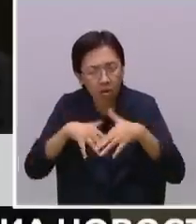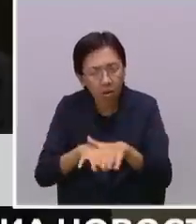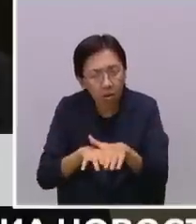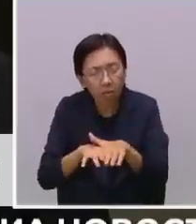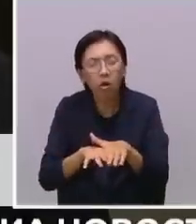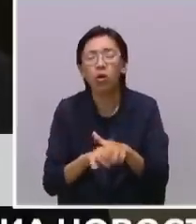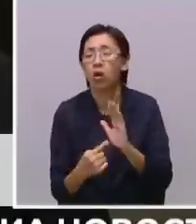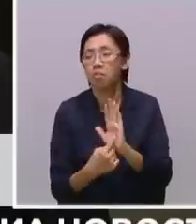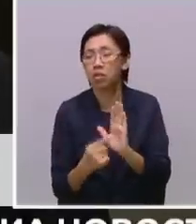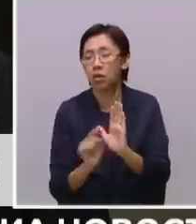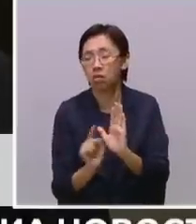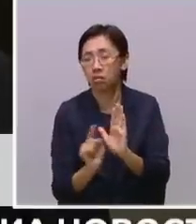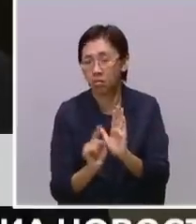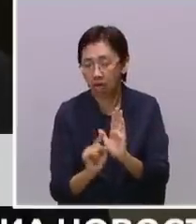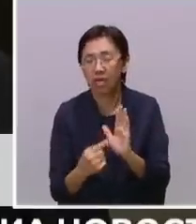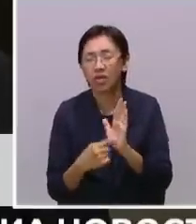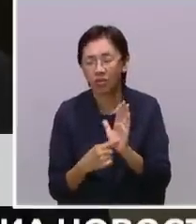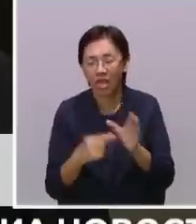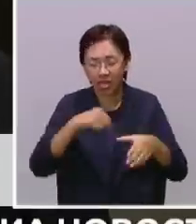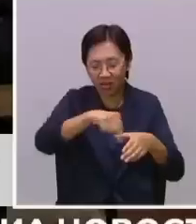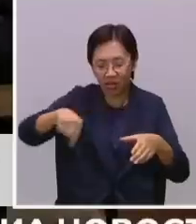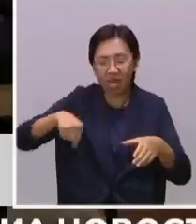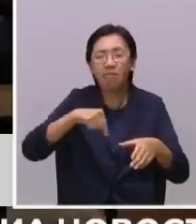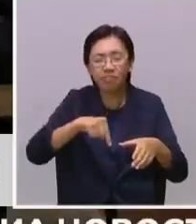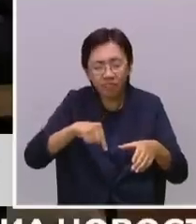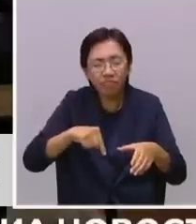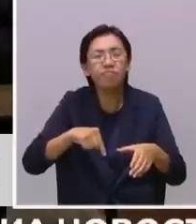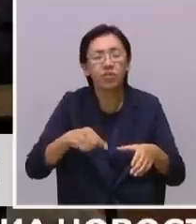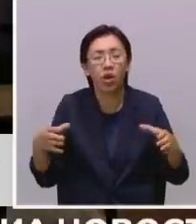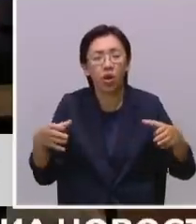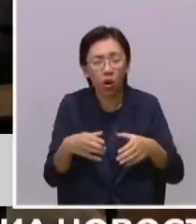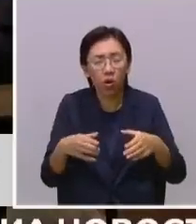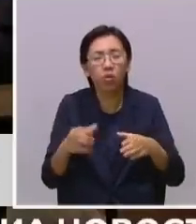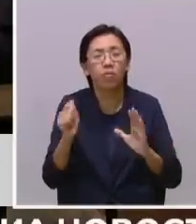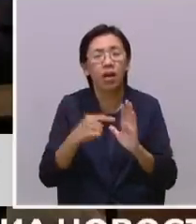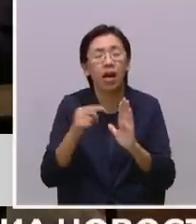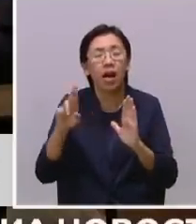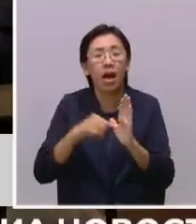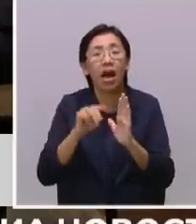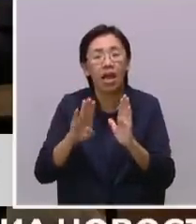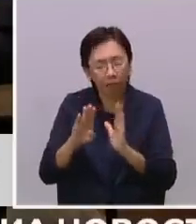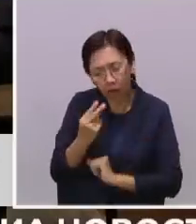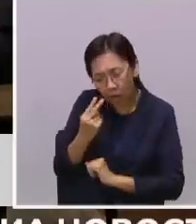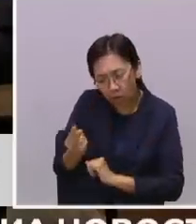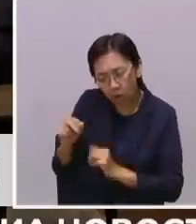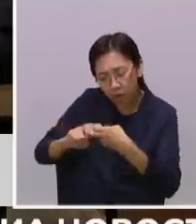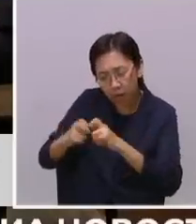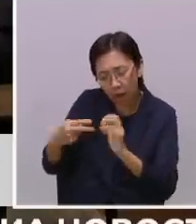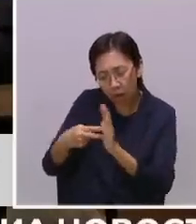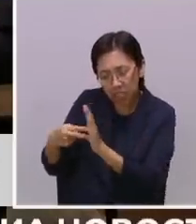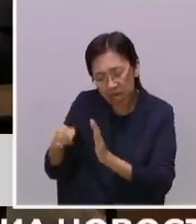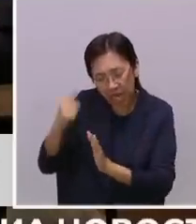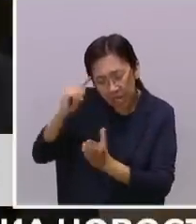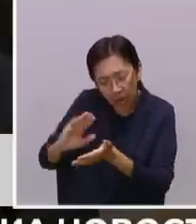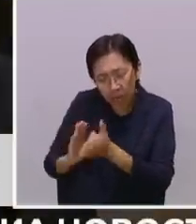มันก็สะท้อนให้เห็นถึงความเปลี่ยนแปลงของแนวทางของกลุ่มอาหรับที่มีต่อวิกฤตซีเรียค่ะสำหรับสงครามกลาง